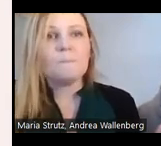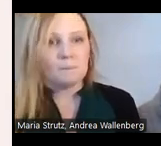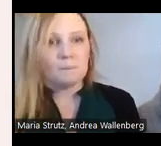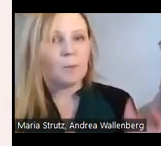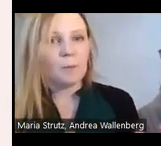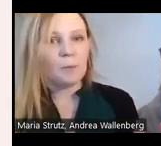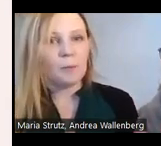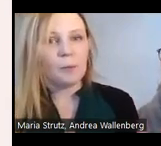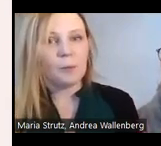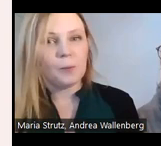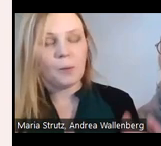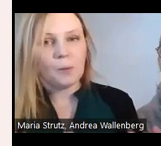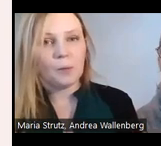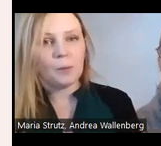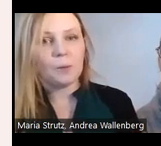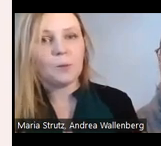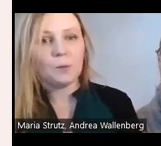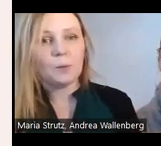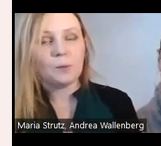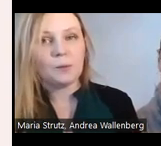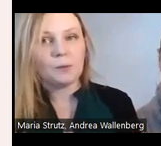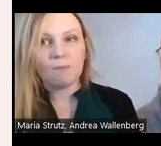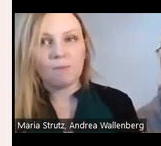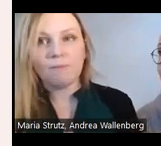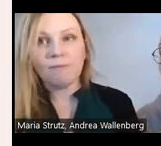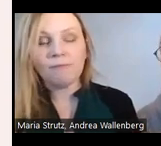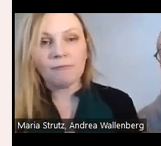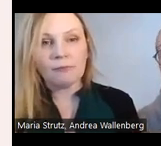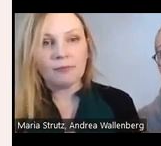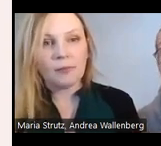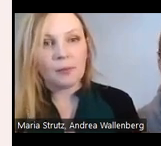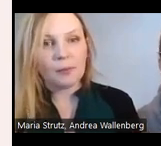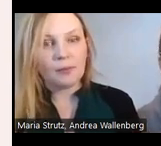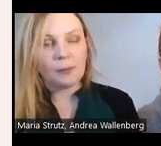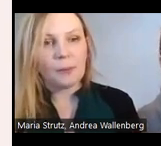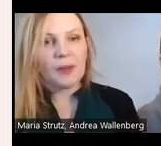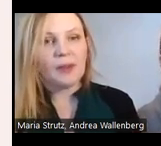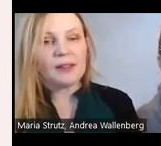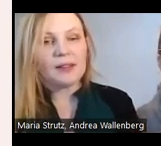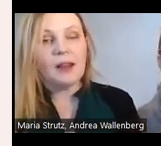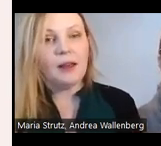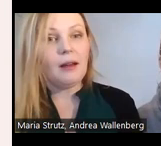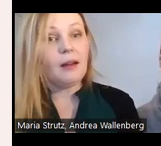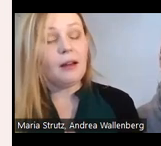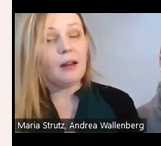så här att komma ihåg ungefär hur lång en samling är i tid genom bildstöd.